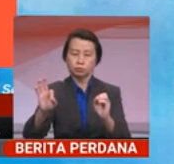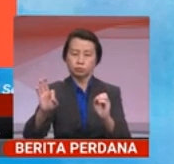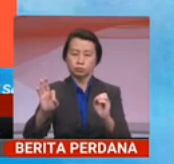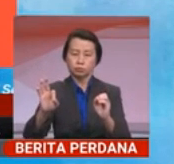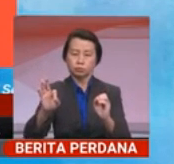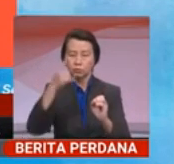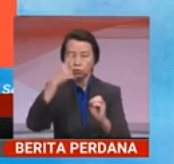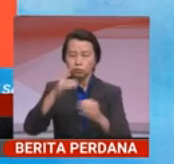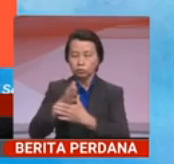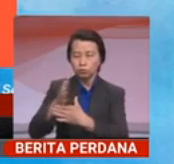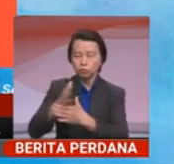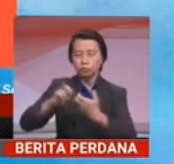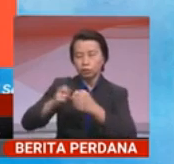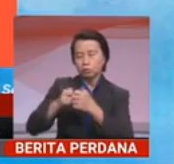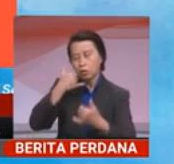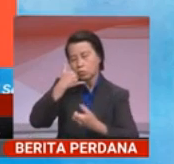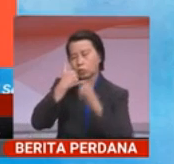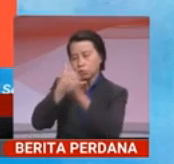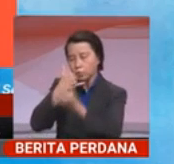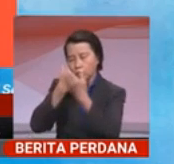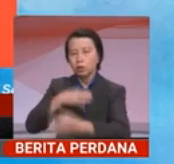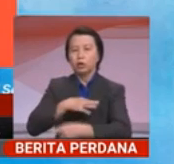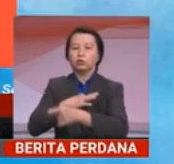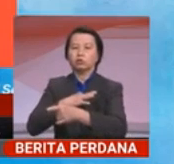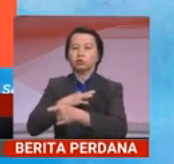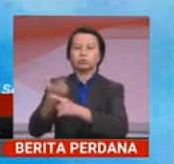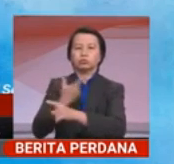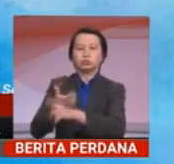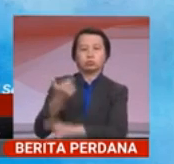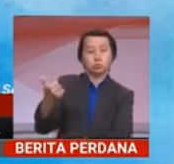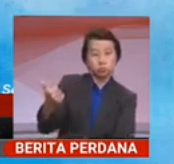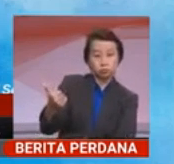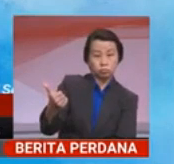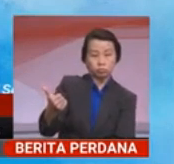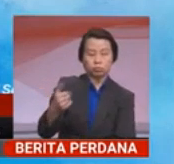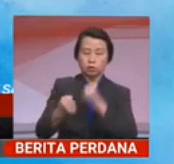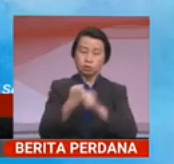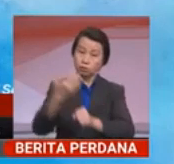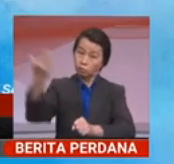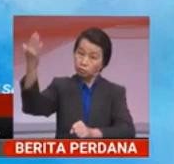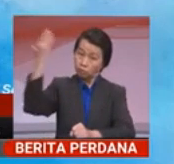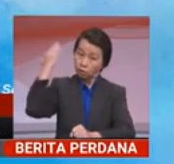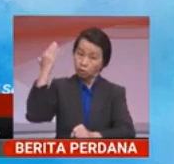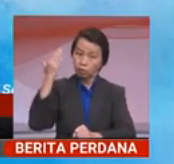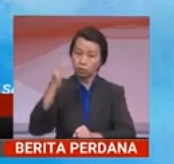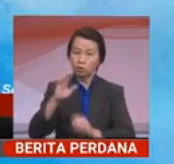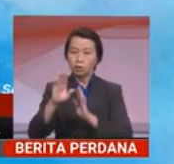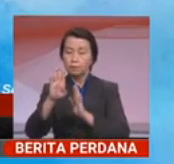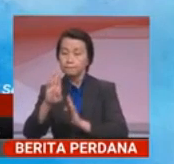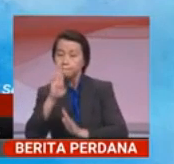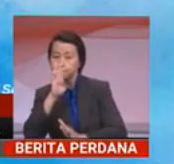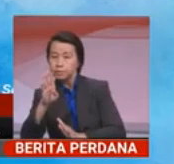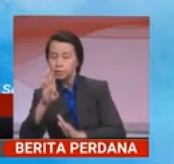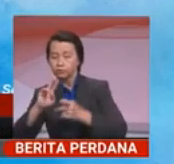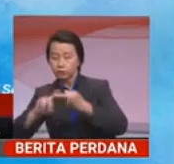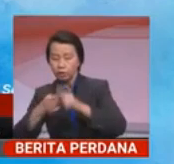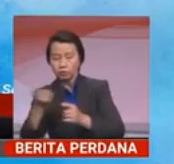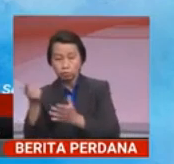03-7627-2929 untuk berkongsi masalah dengan sukarelawan terlatih. Tahun lalu, Befrienders KL melaporkan